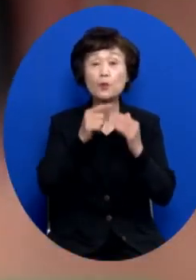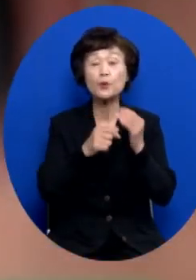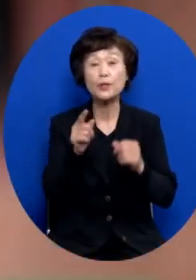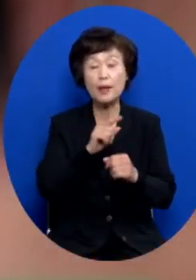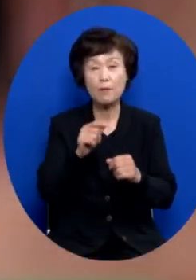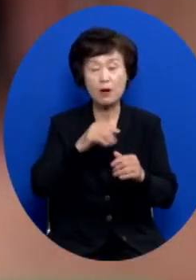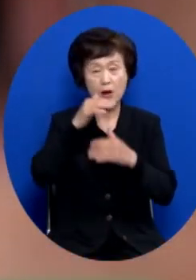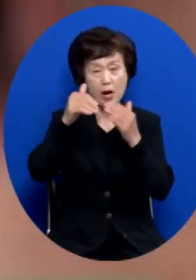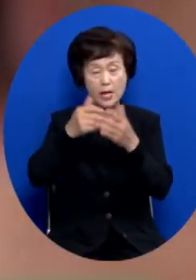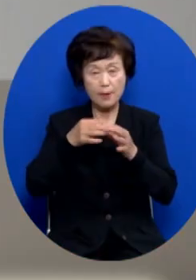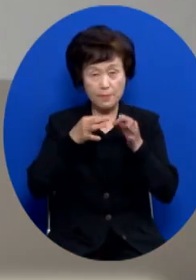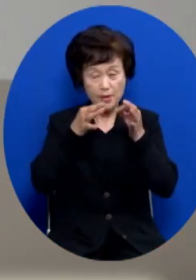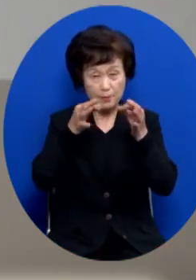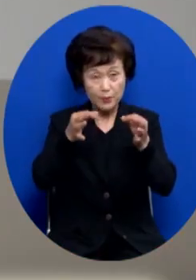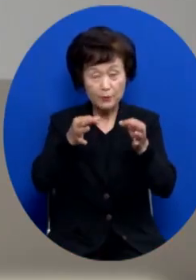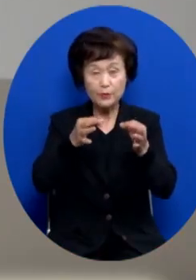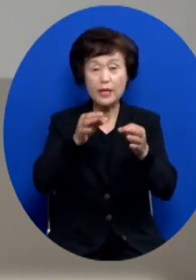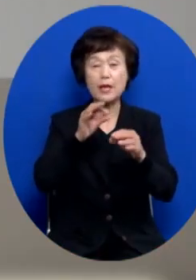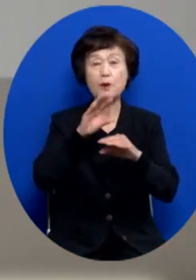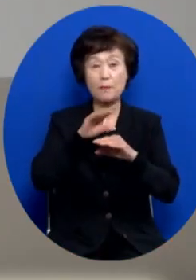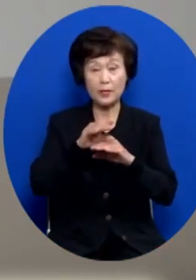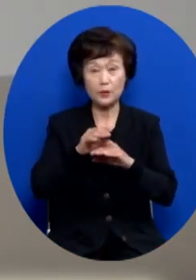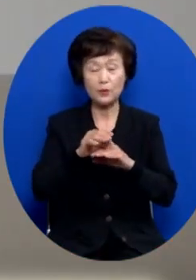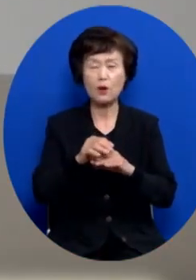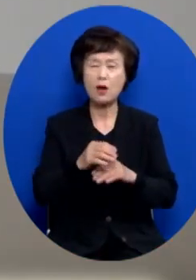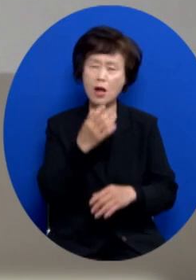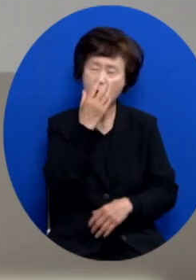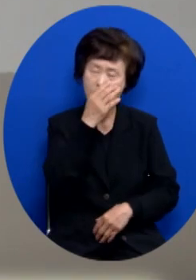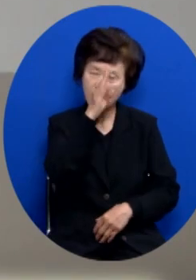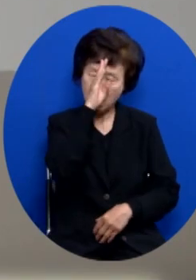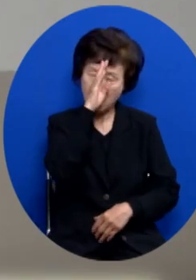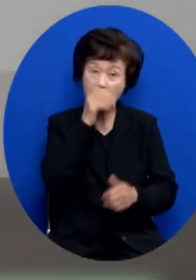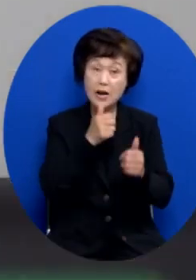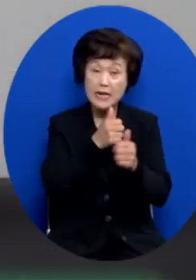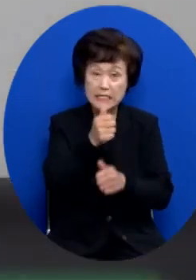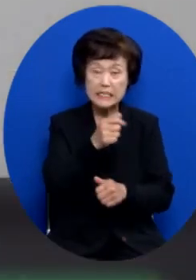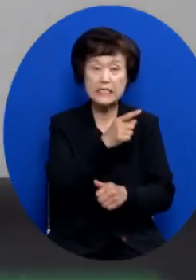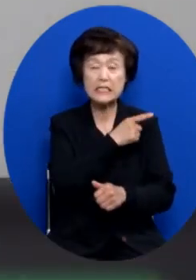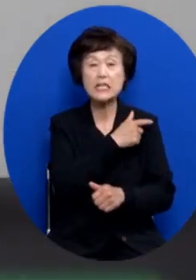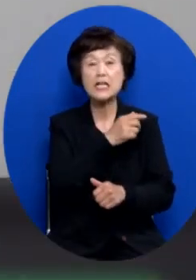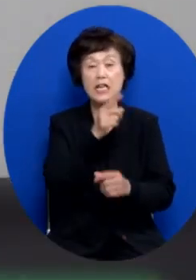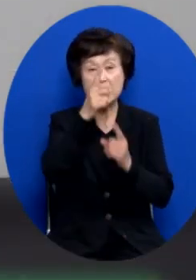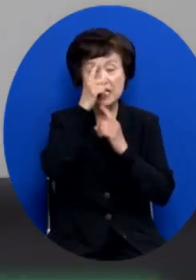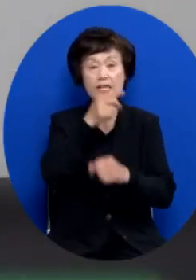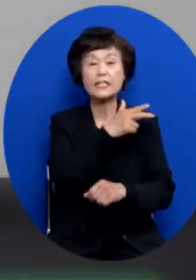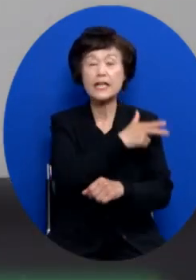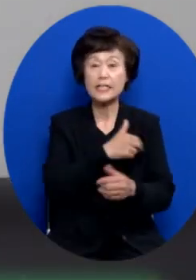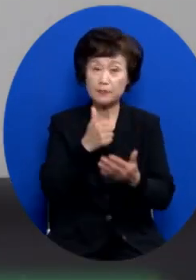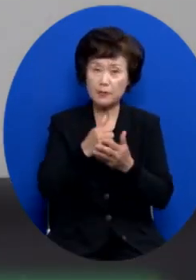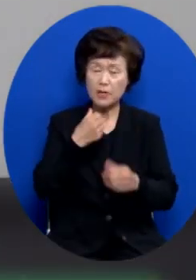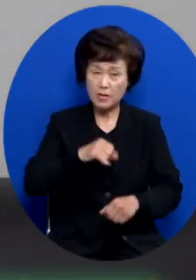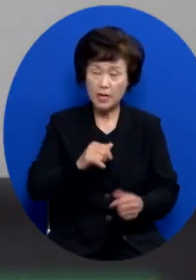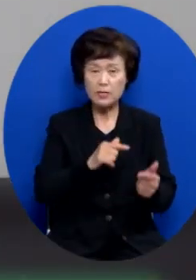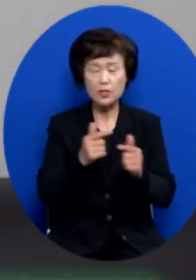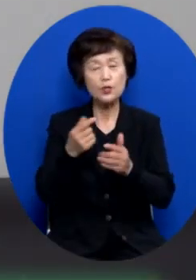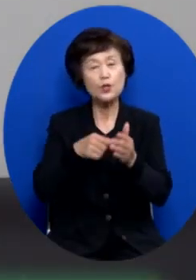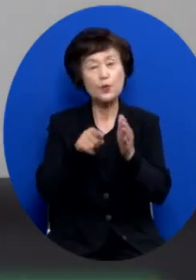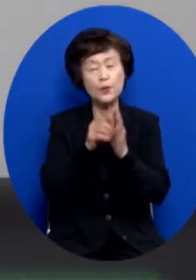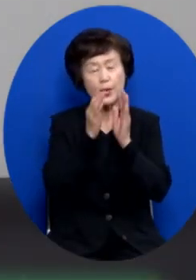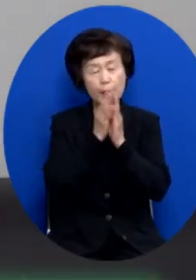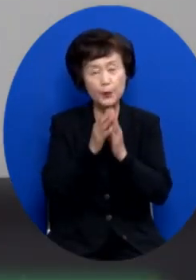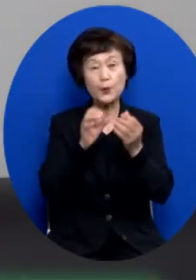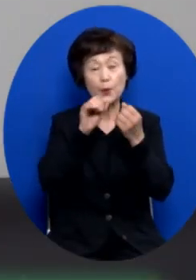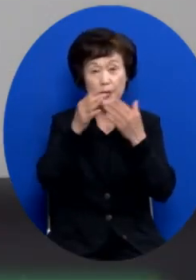소개됐습니다. 특히 콜링갓을 통해 우울증을 극복한 이영애 집사, 자녀를 위한 기도를 응답받은 정금순